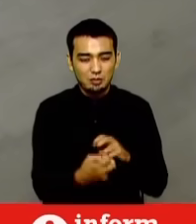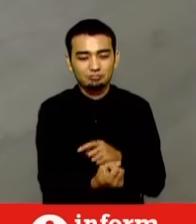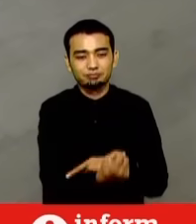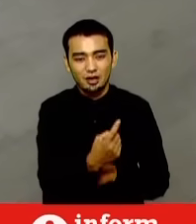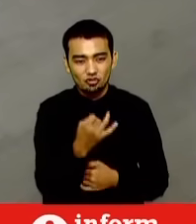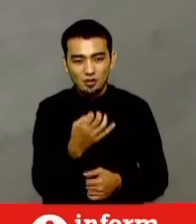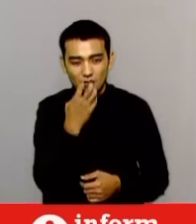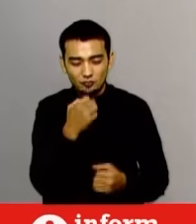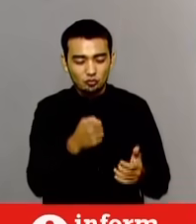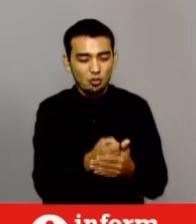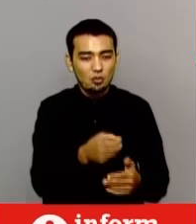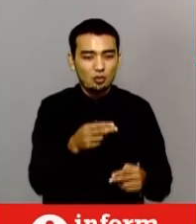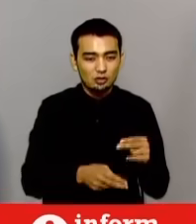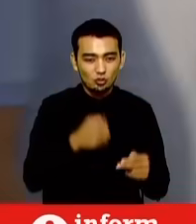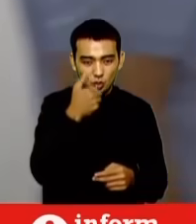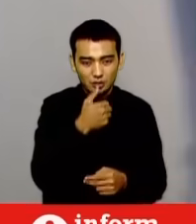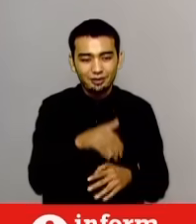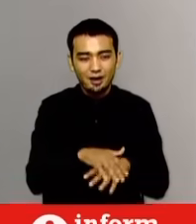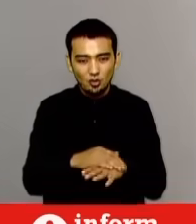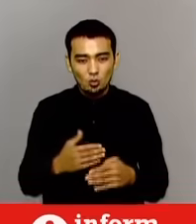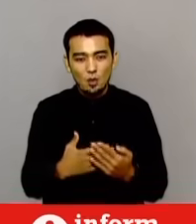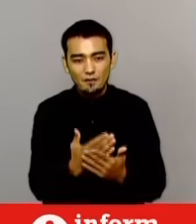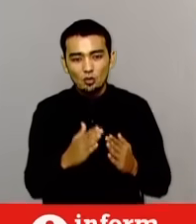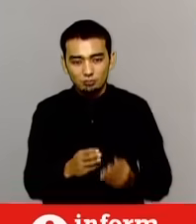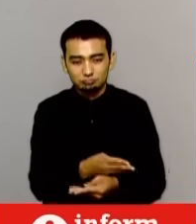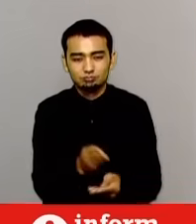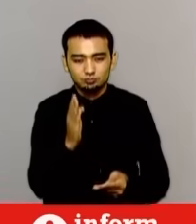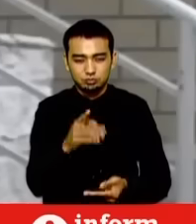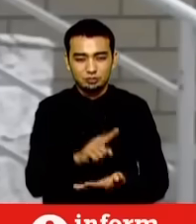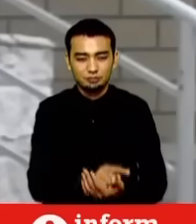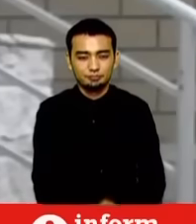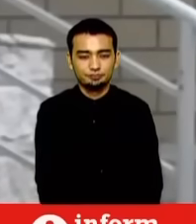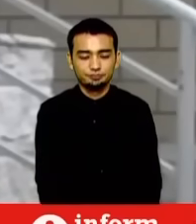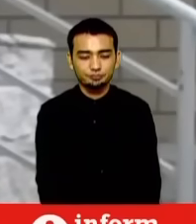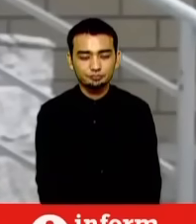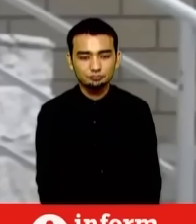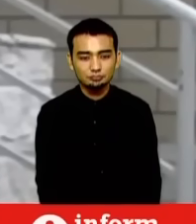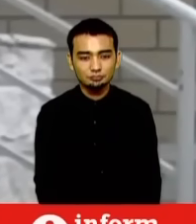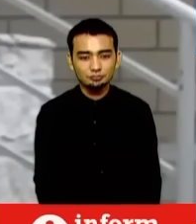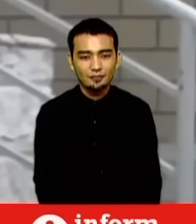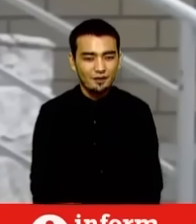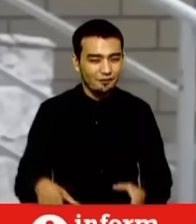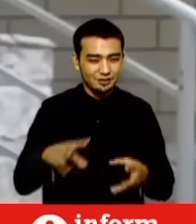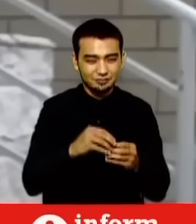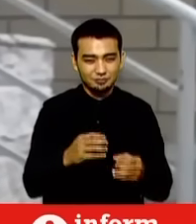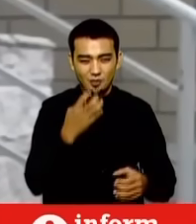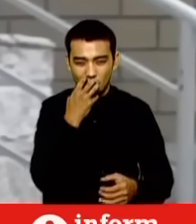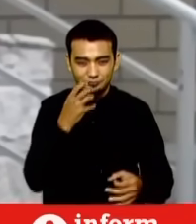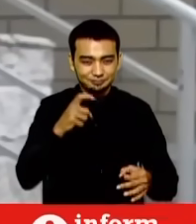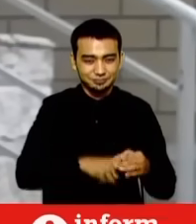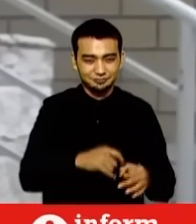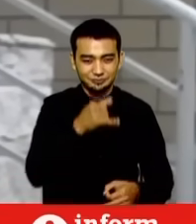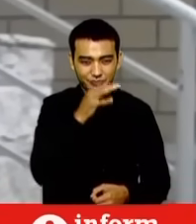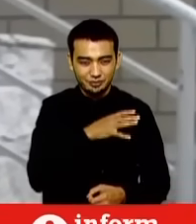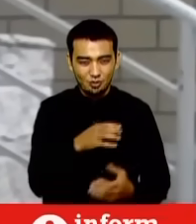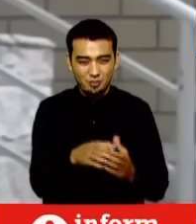Енді жыл соңына дейін халық жаңа қонысқа қол жеткізеді деп отыр. Оперативно подключить не получилось. Мердігерлердің салғырттығынан